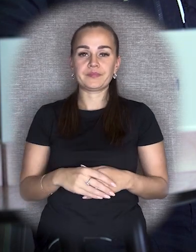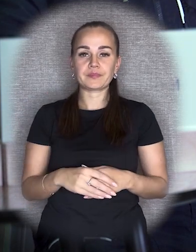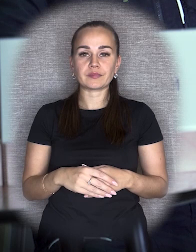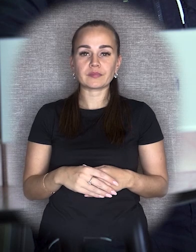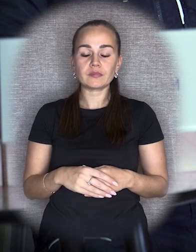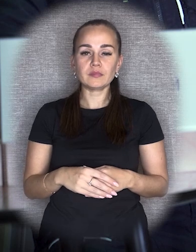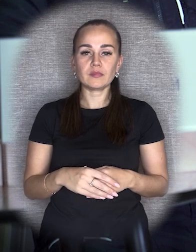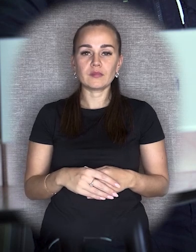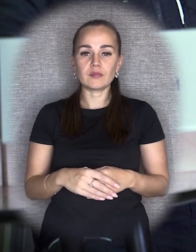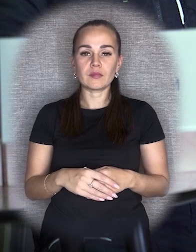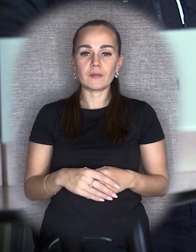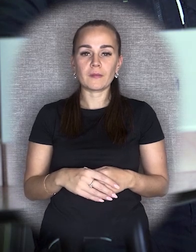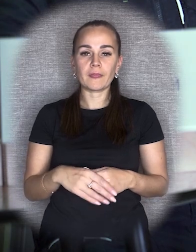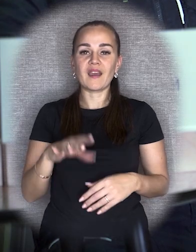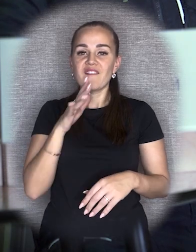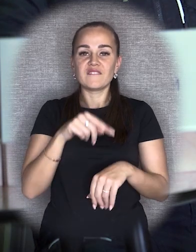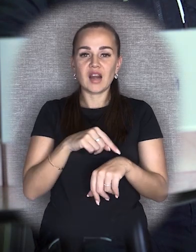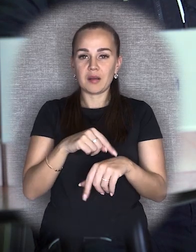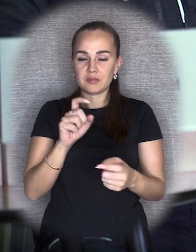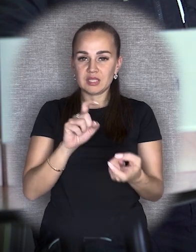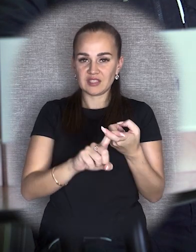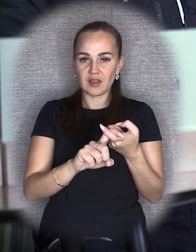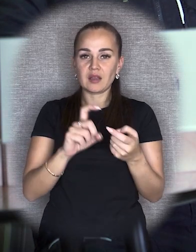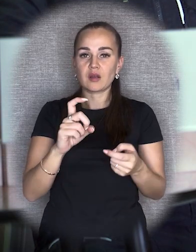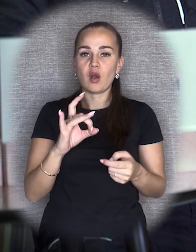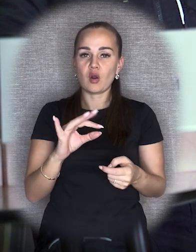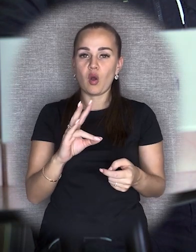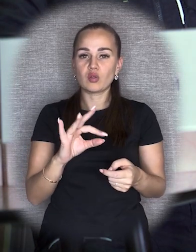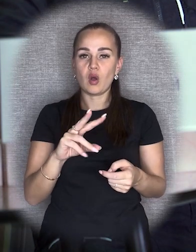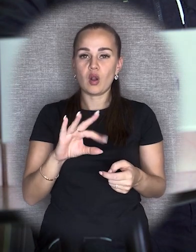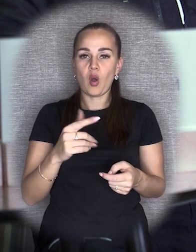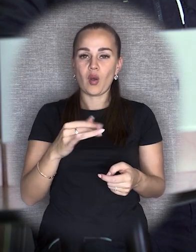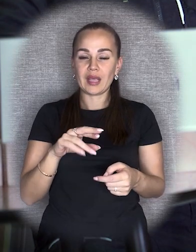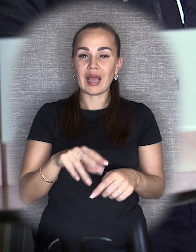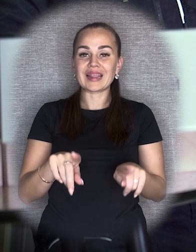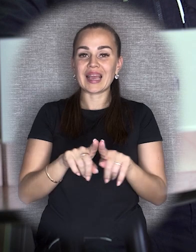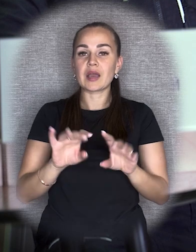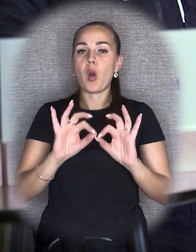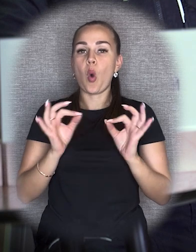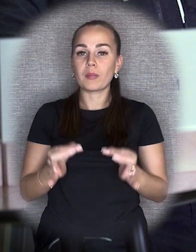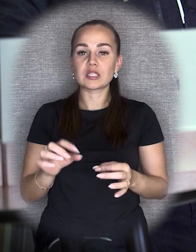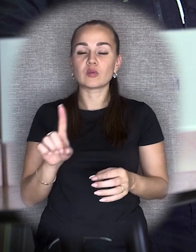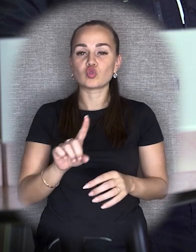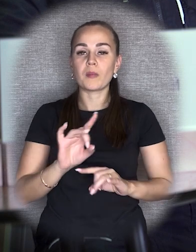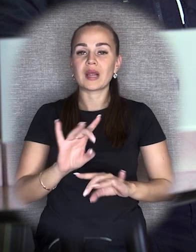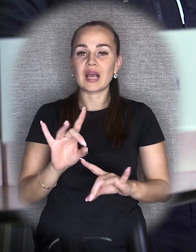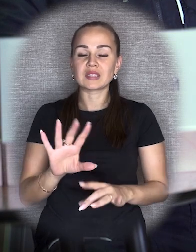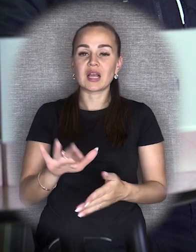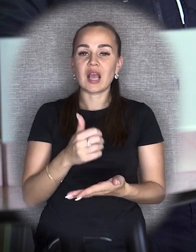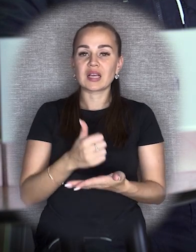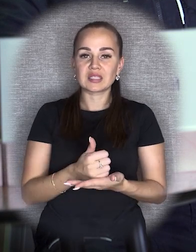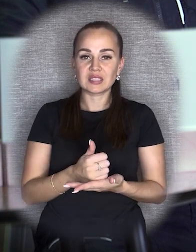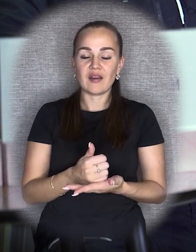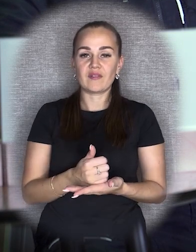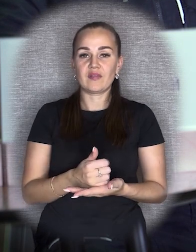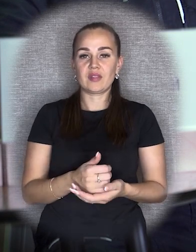скульптуры размещены в хронологической последовательности. И таким образом, чтобы рассказать про